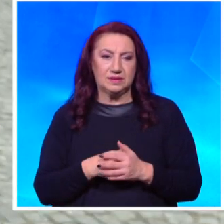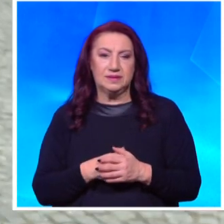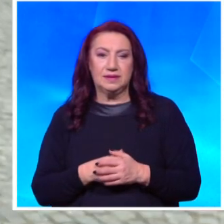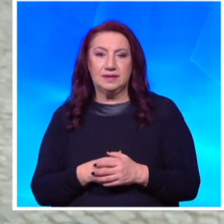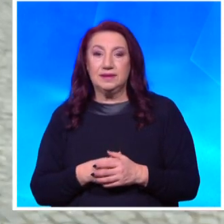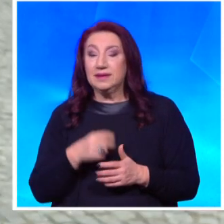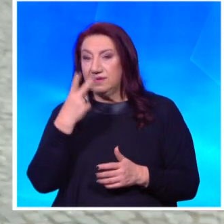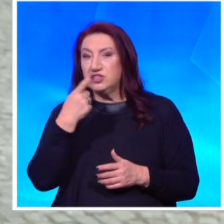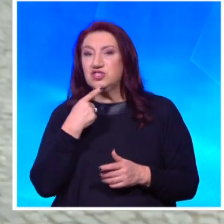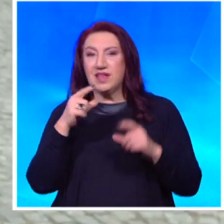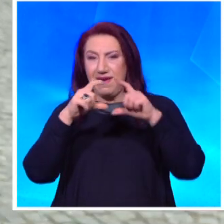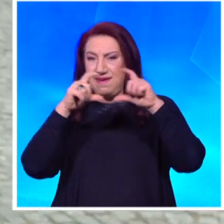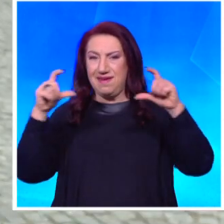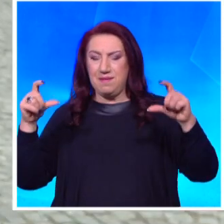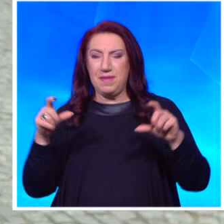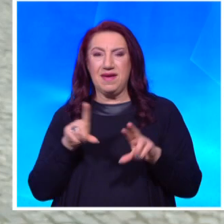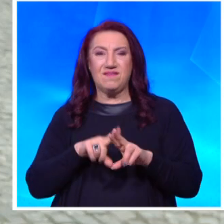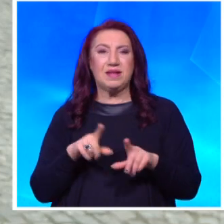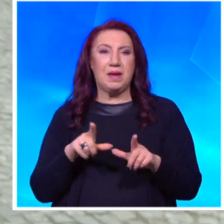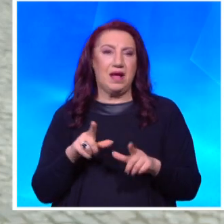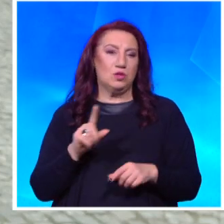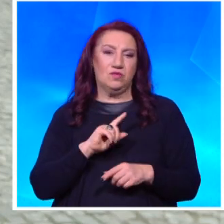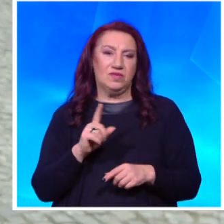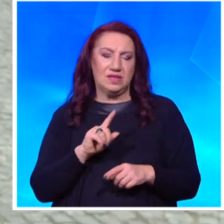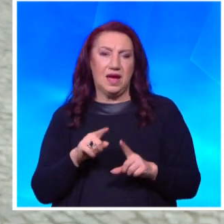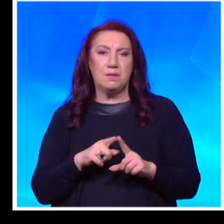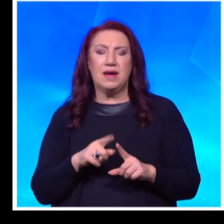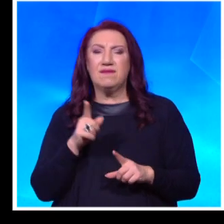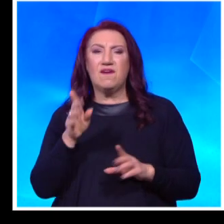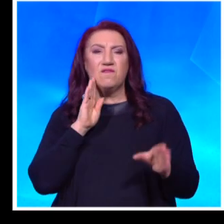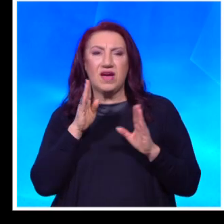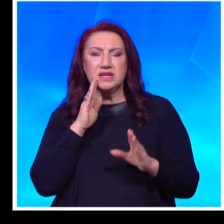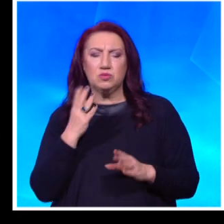вече го няма. В социалните мрежи се появи и мъжът, който го е направил.